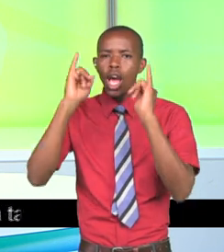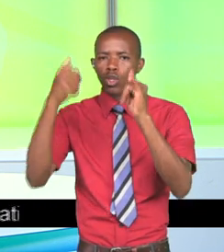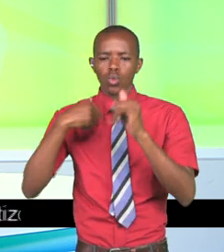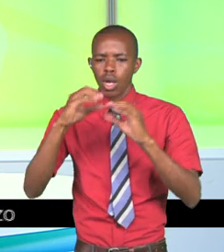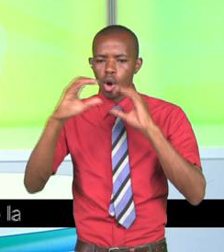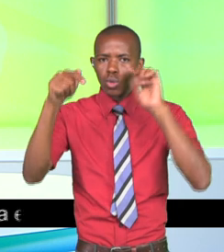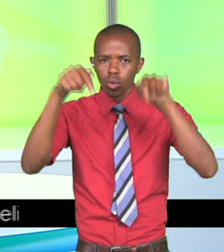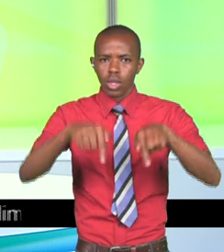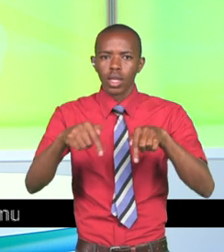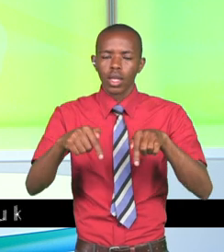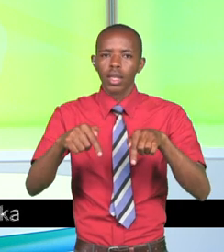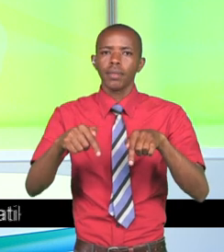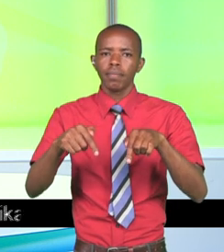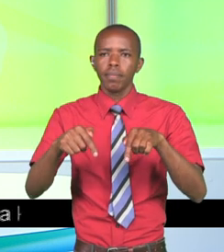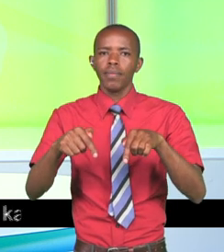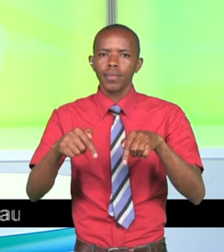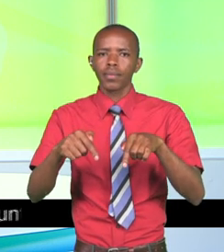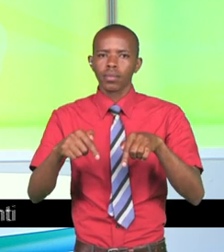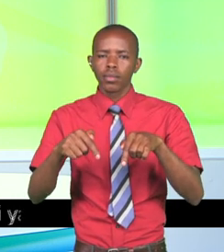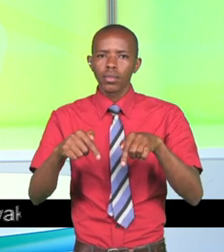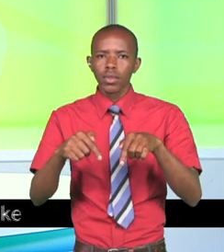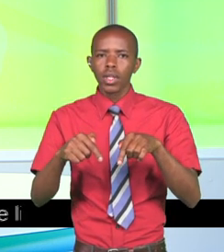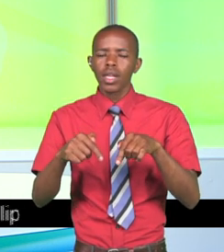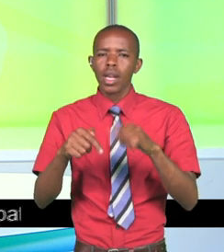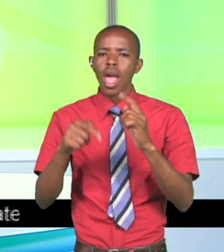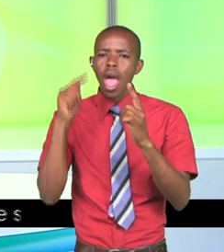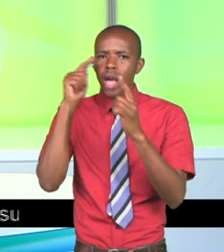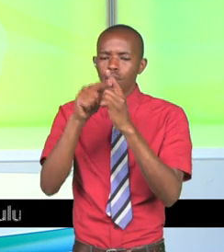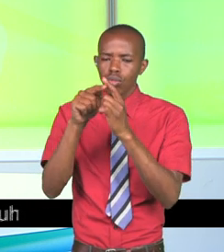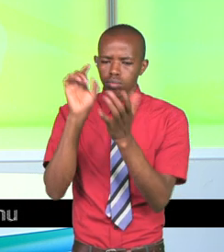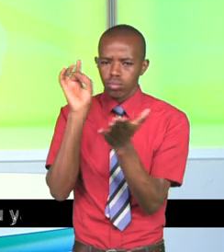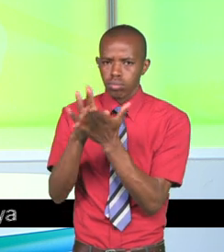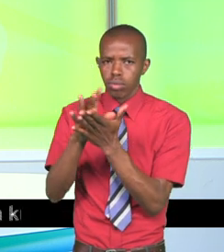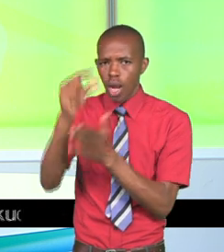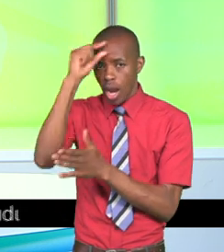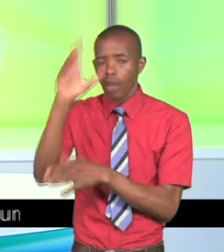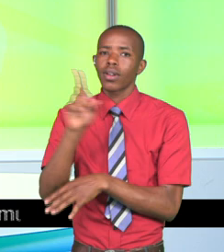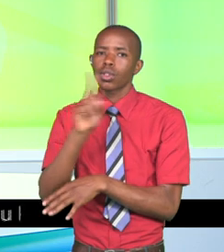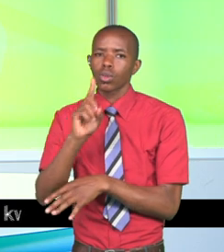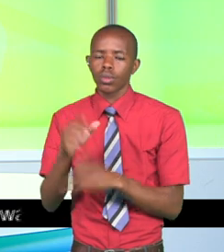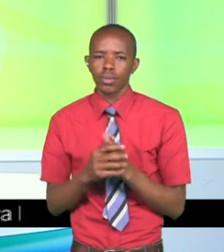tunazungumzia hii leo, ikiwemo tishio la kumbandua mamlakani gavana wa Nairobi Mike Sonko.